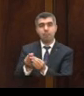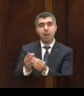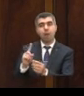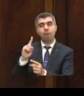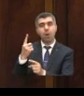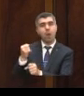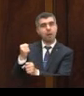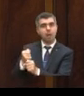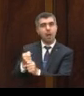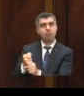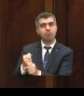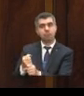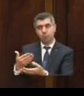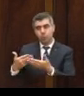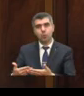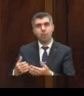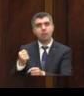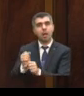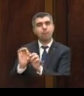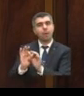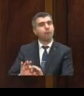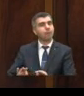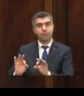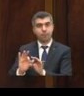راسو عاجز على الخدمة وعاجز أنه يوفر